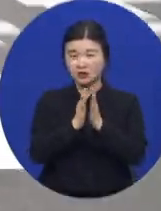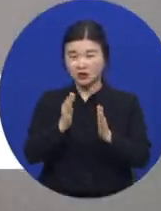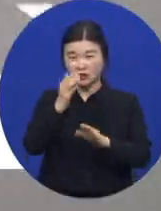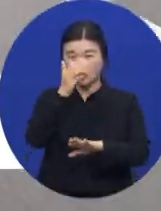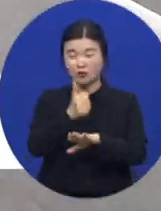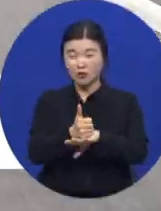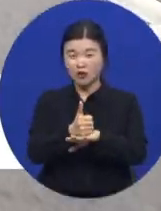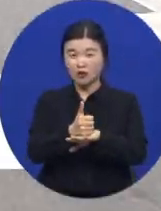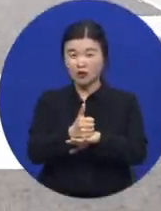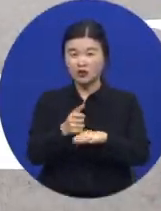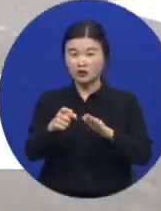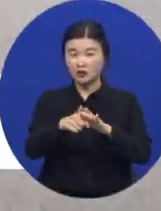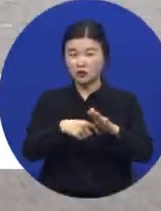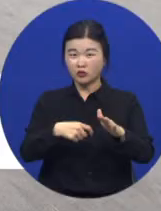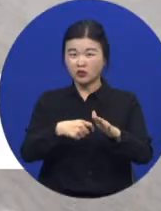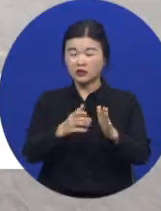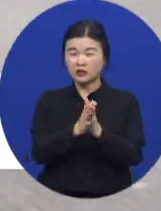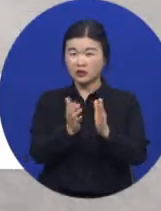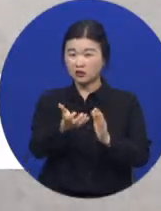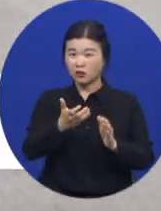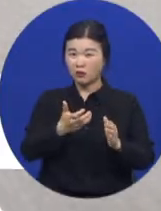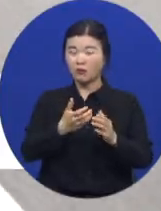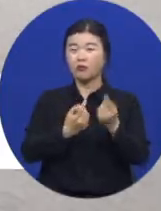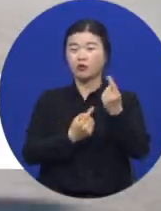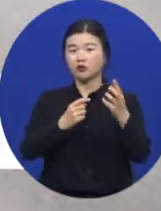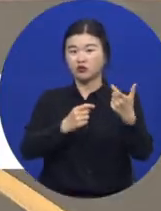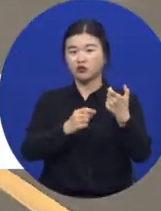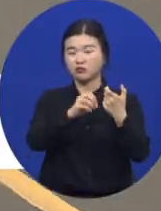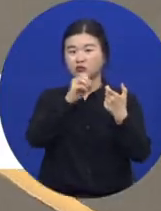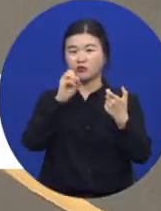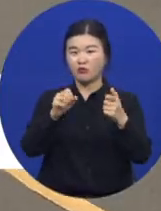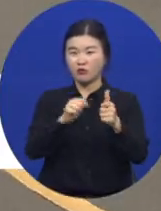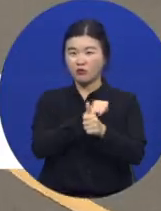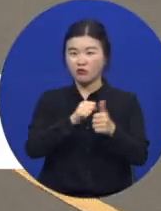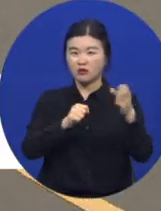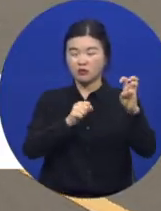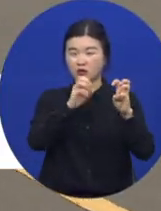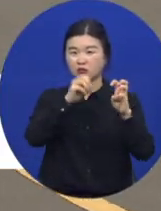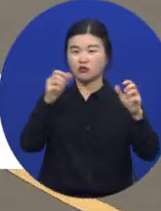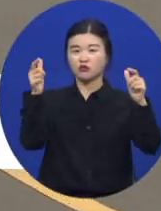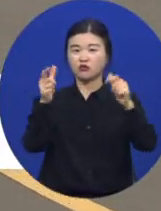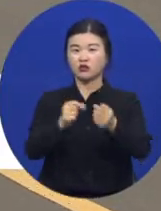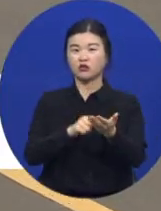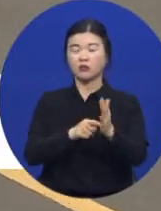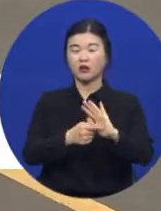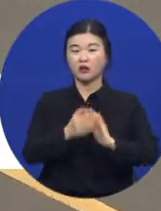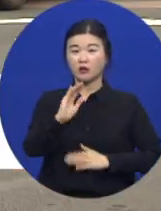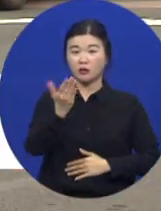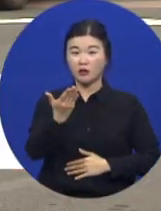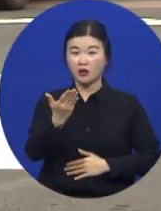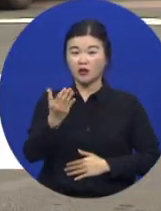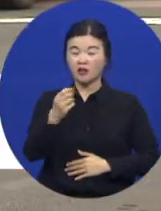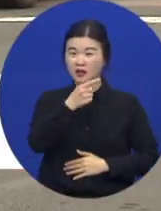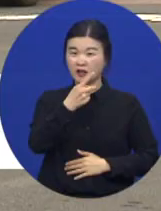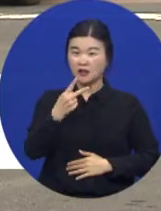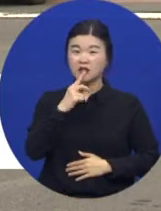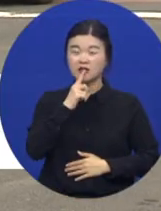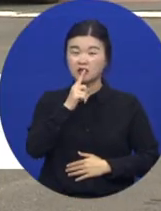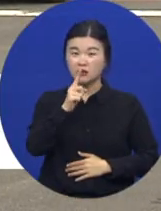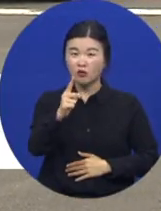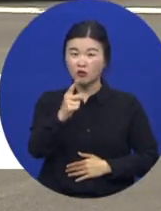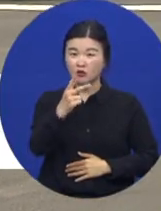결과 절도는 시행 전보다 63%, 폭력은 30% 감소했습니다. 또 112